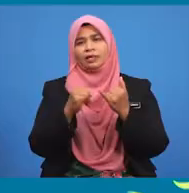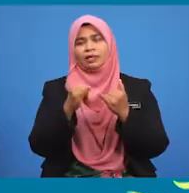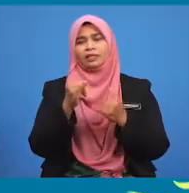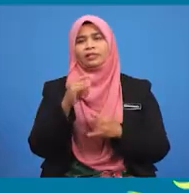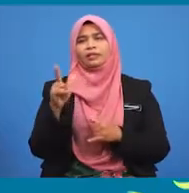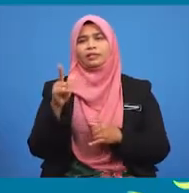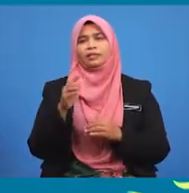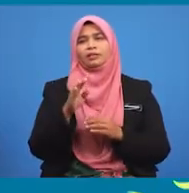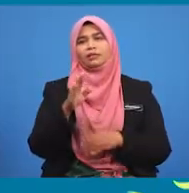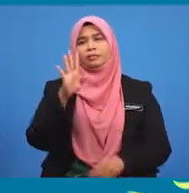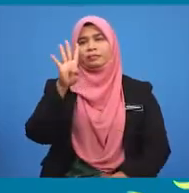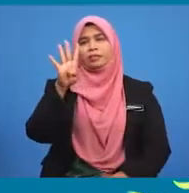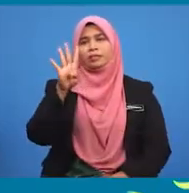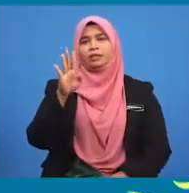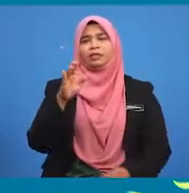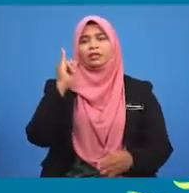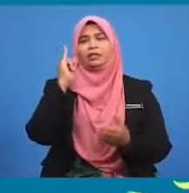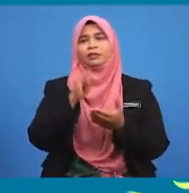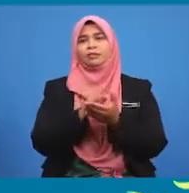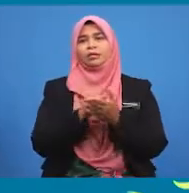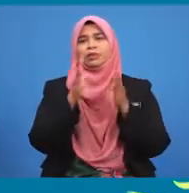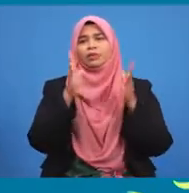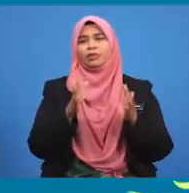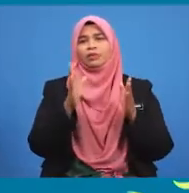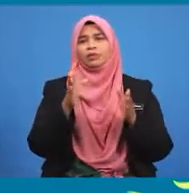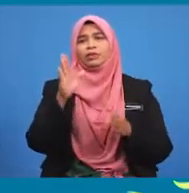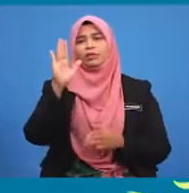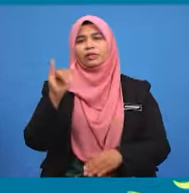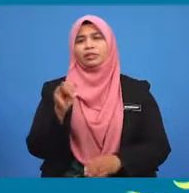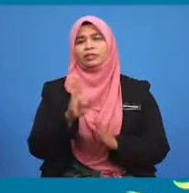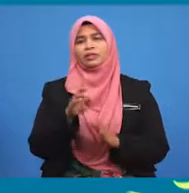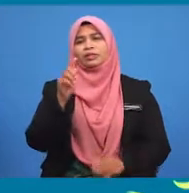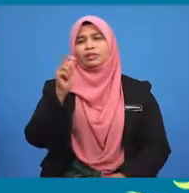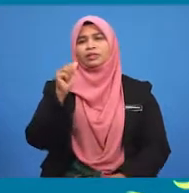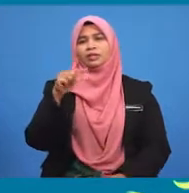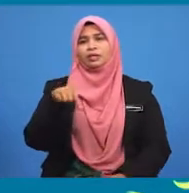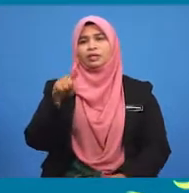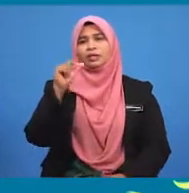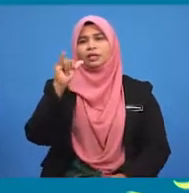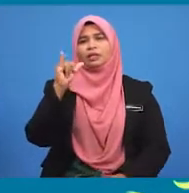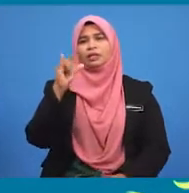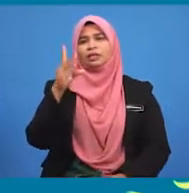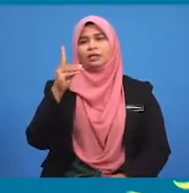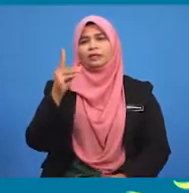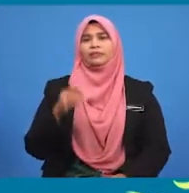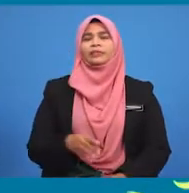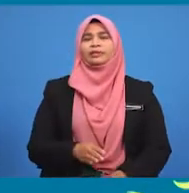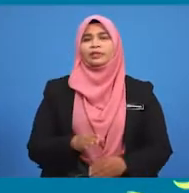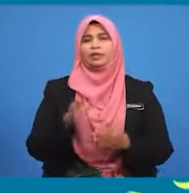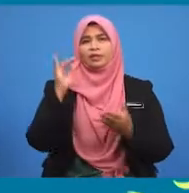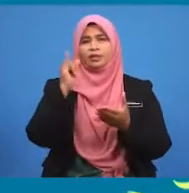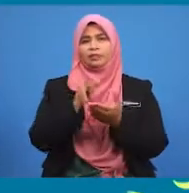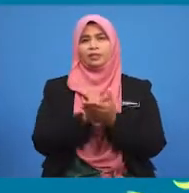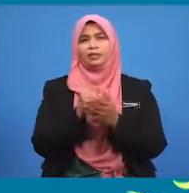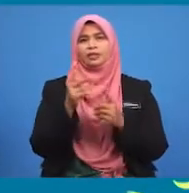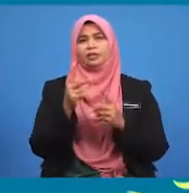murid-murid, tahap yang terakhir ialah tahap yang keempat, iman orang-orang yang bertaklid. Keimanan